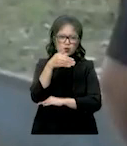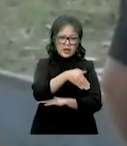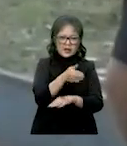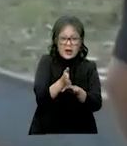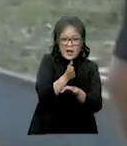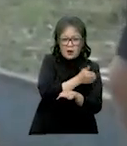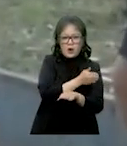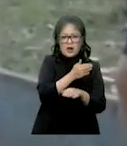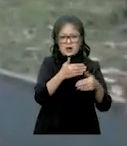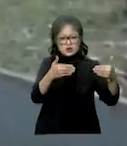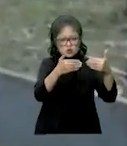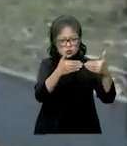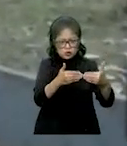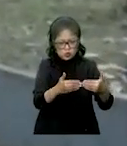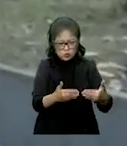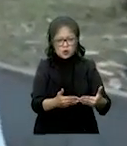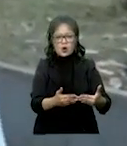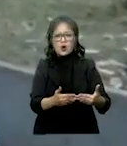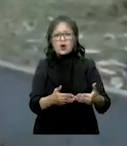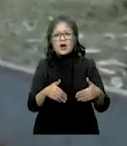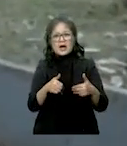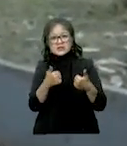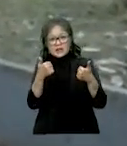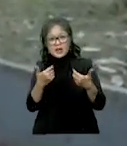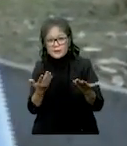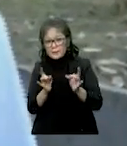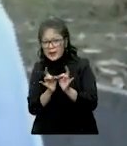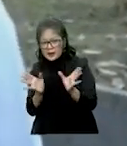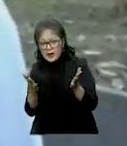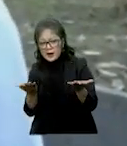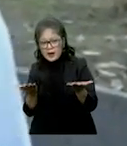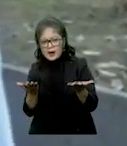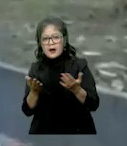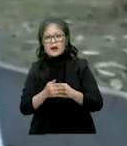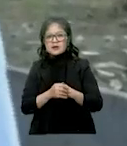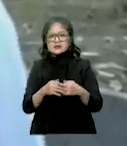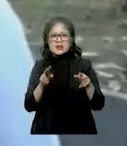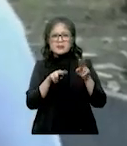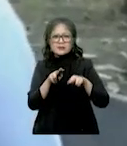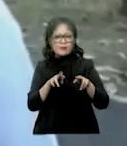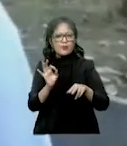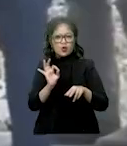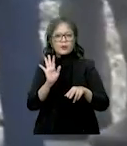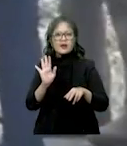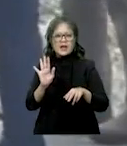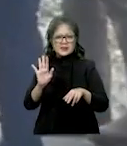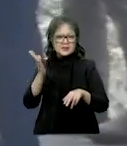dengan hasil olah TKP. Hasilnya apa? Ada perbedaan atau memang seperti apa? Belum saya pelajari lagi untuk TKP, ya, karena baru tadi malam